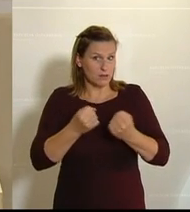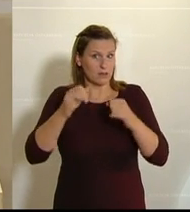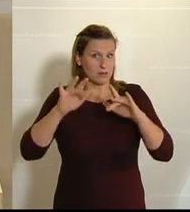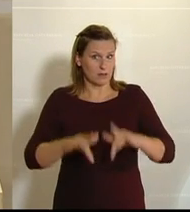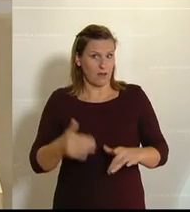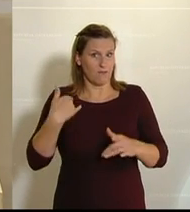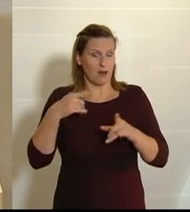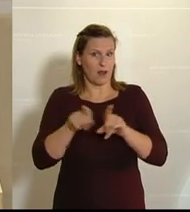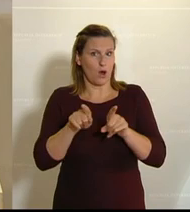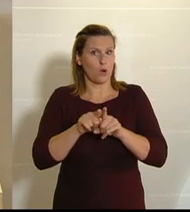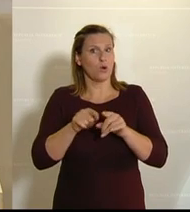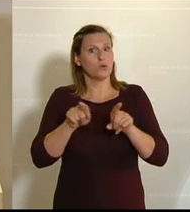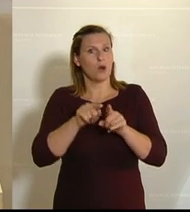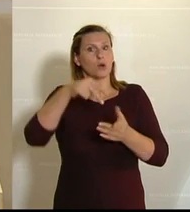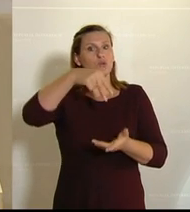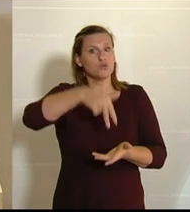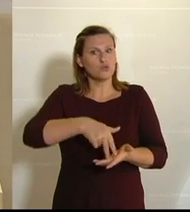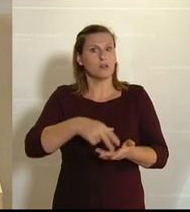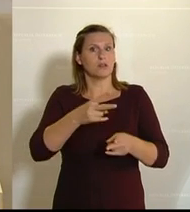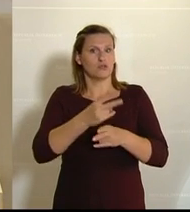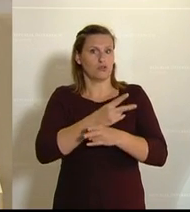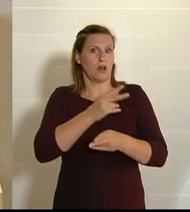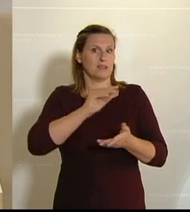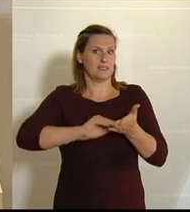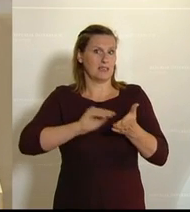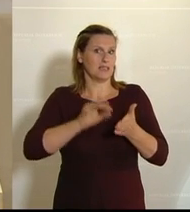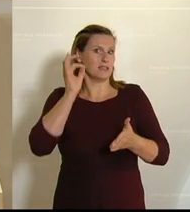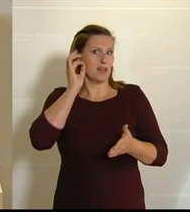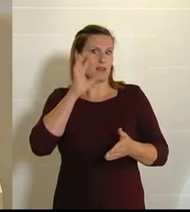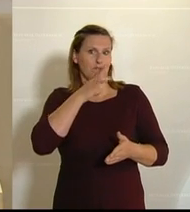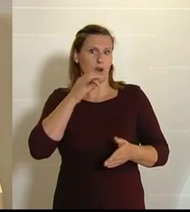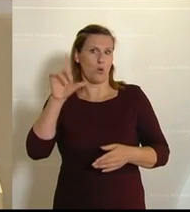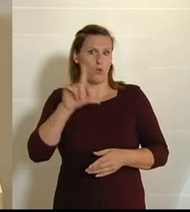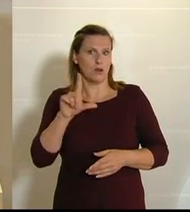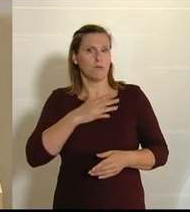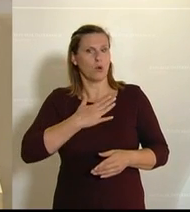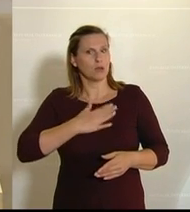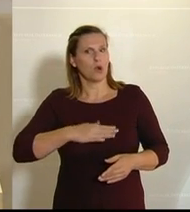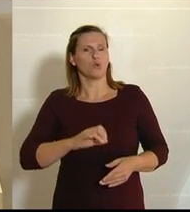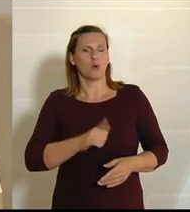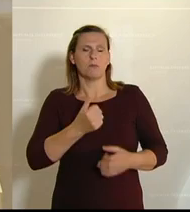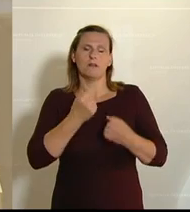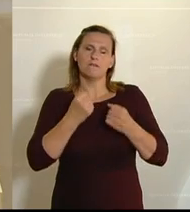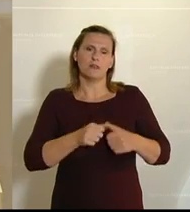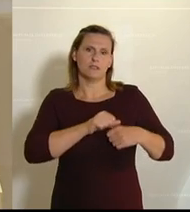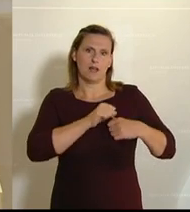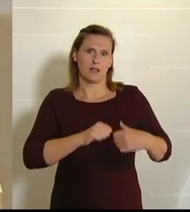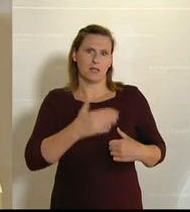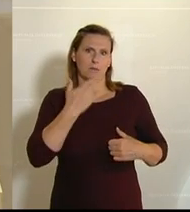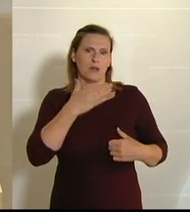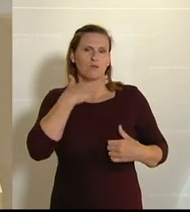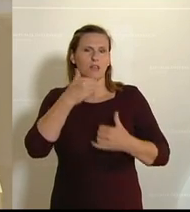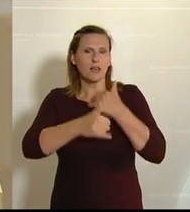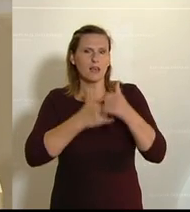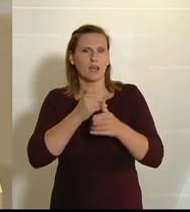für die zuständige Staatssekretärin Ulrike Lunacek, bei der ich mich an dieser Stelle auch nochmal ganz herzlich für Ihren Einsatz über die vielen, vielen Jahre